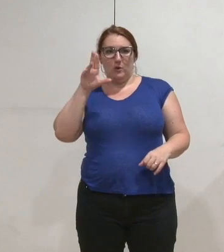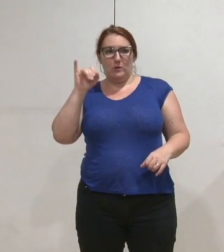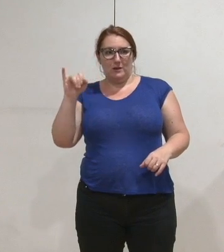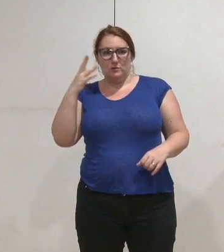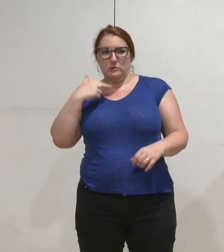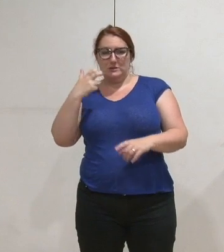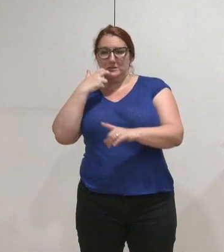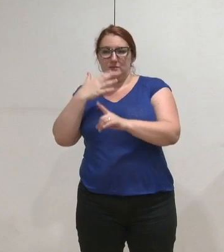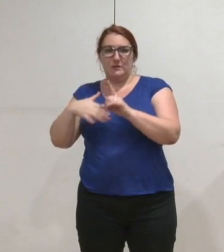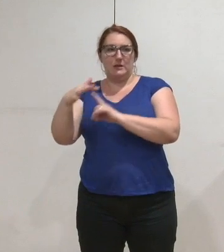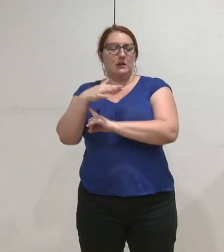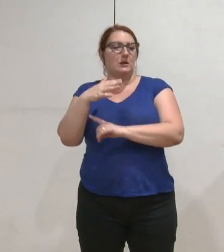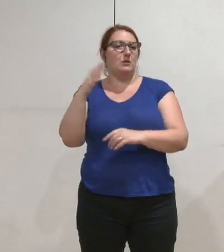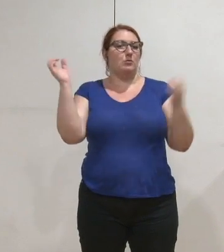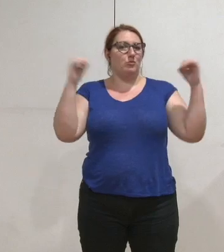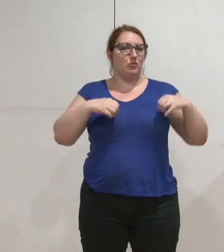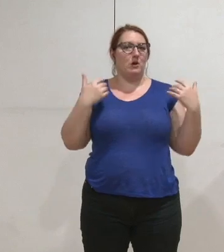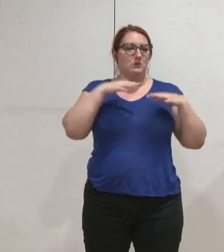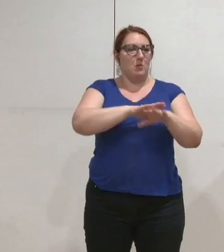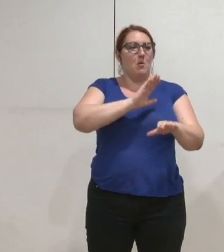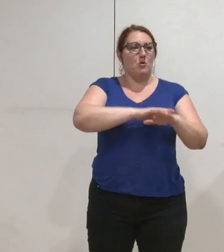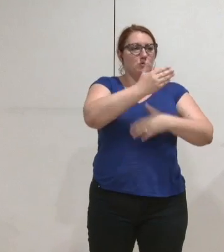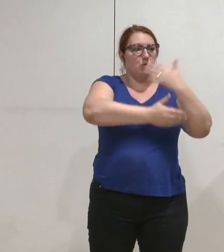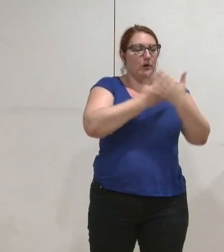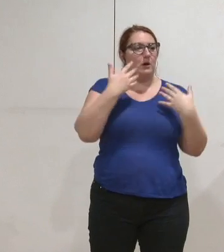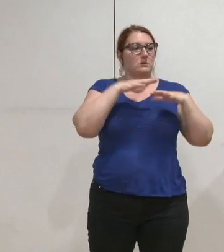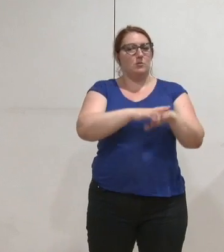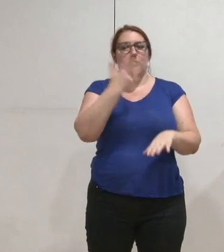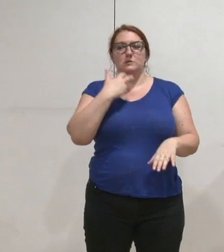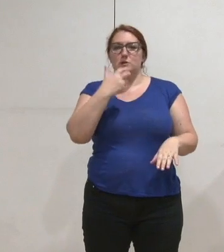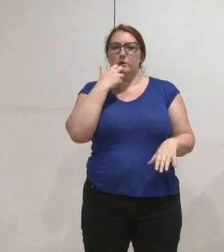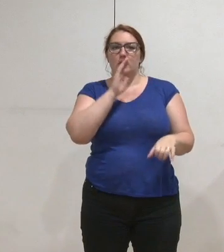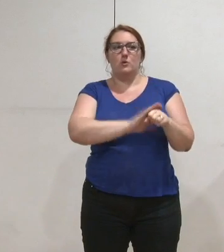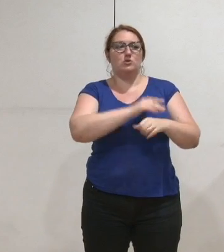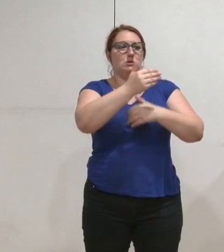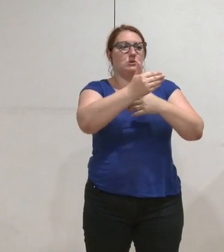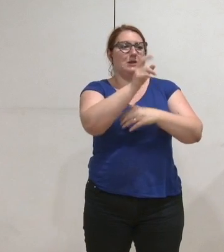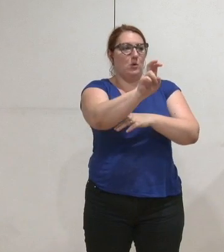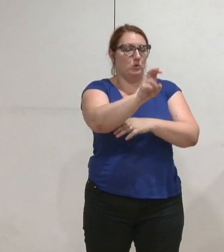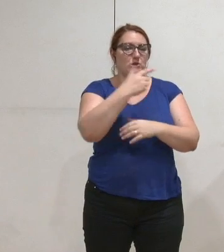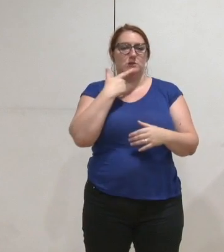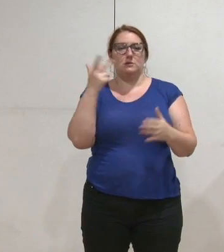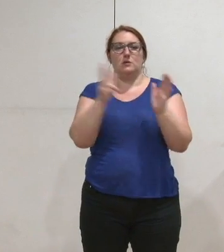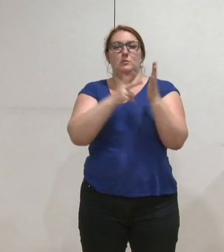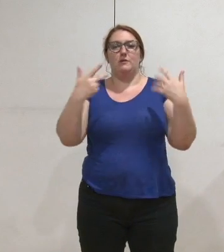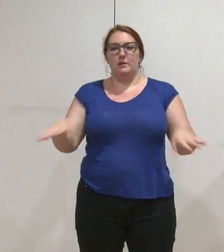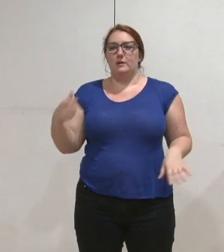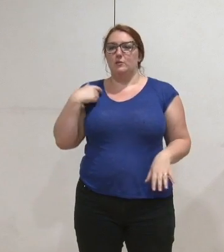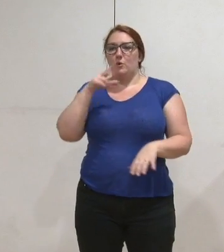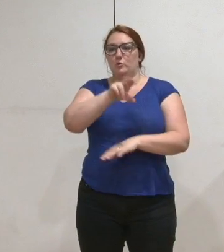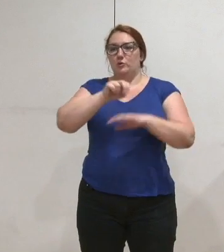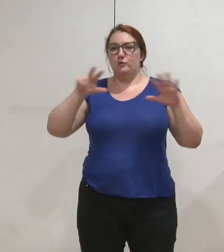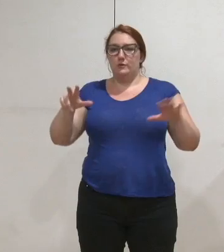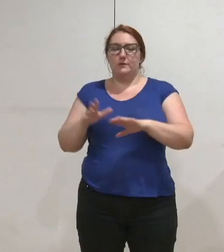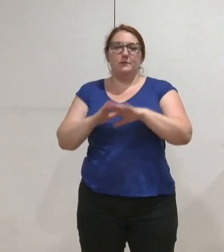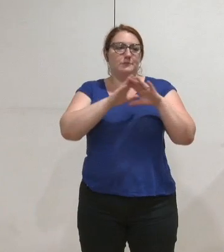société civile qui vote pour rassemblement de gauche et de progrès rassemblement citoyen de la gauche et écologistes délibération adoptée la 38 sur